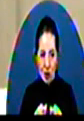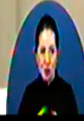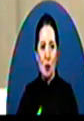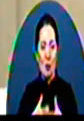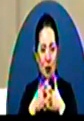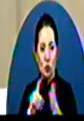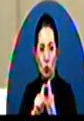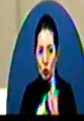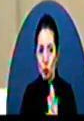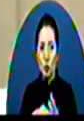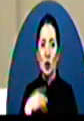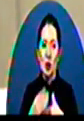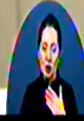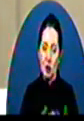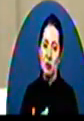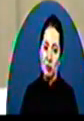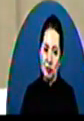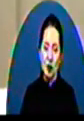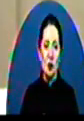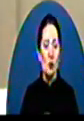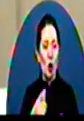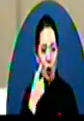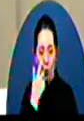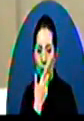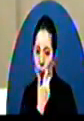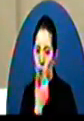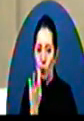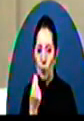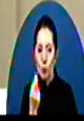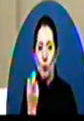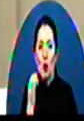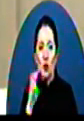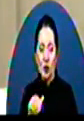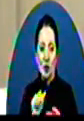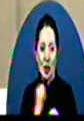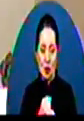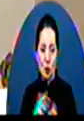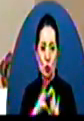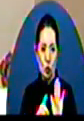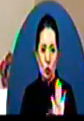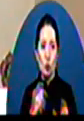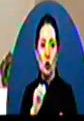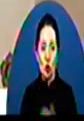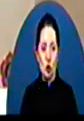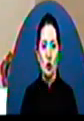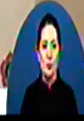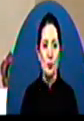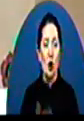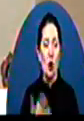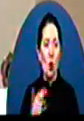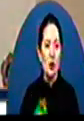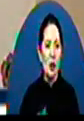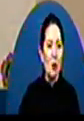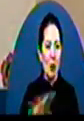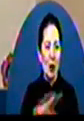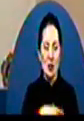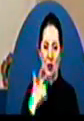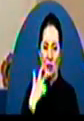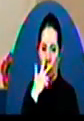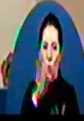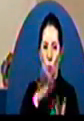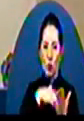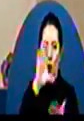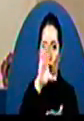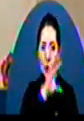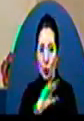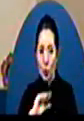бас хэрэгжүүлэх ийм одоо бодиттой ажлууд манай мөрийн хөтөлбөрт орсон байгаа гэх. Энэ Улаанбаатарынхаа утаг 50% бууруулах энэ ажлыг бид